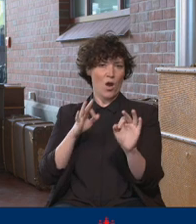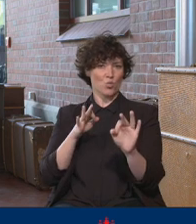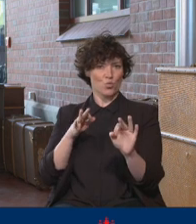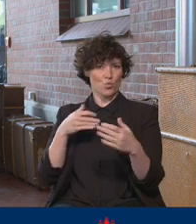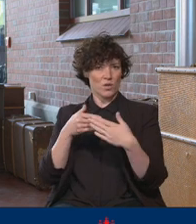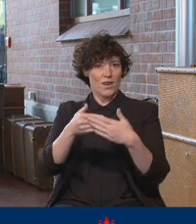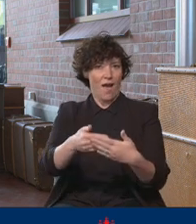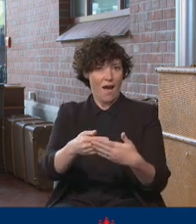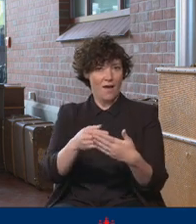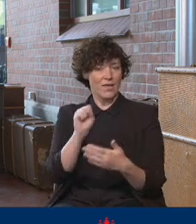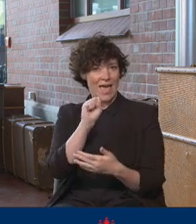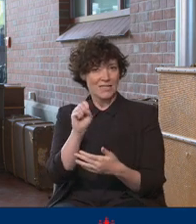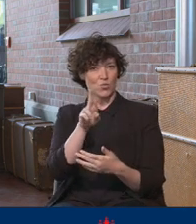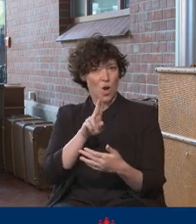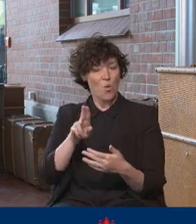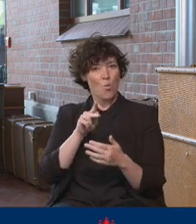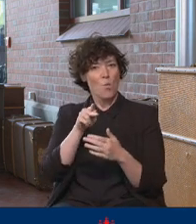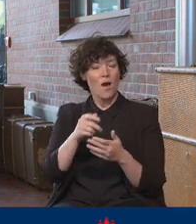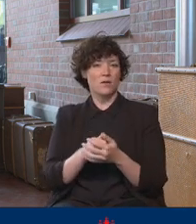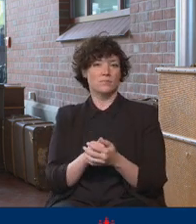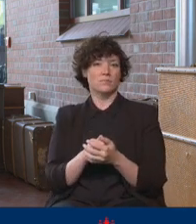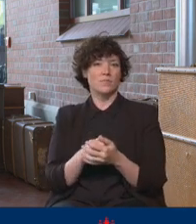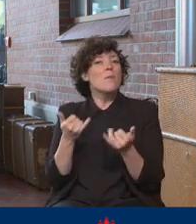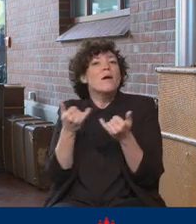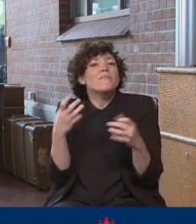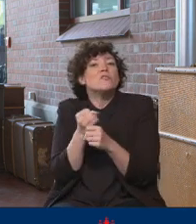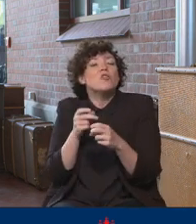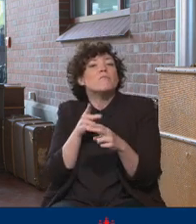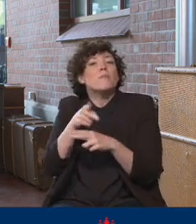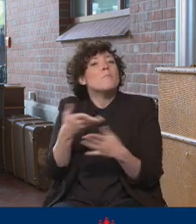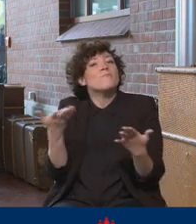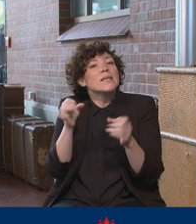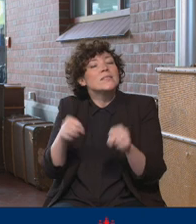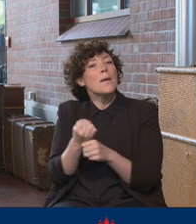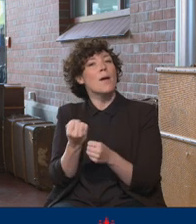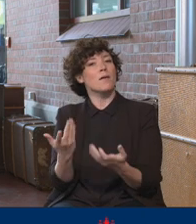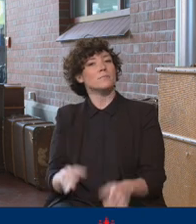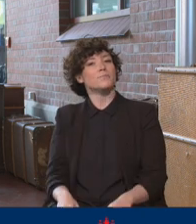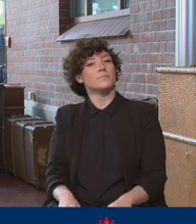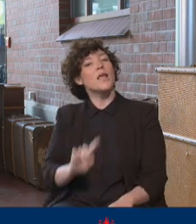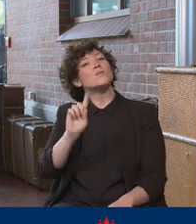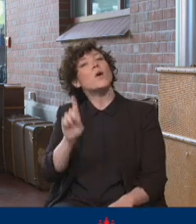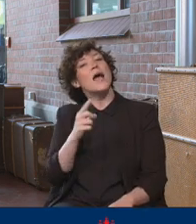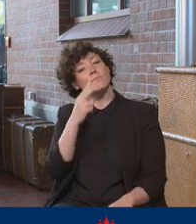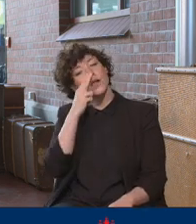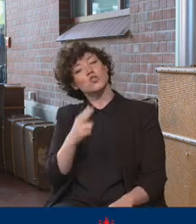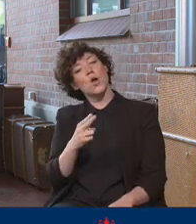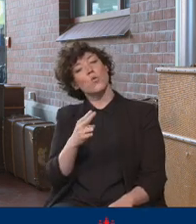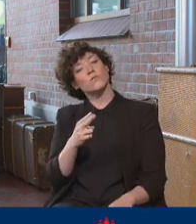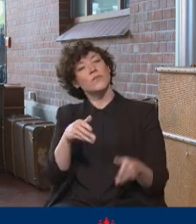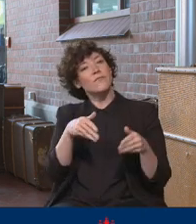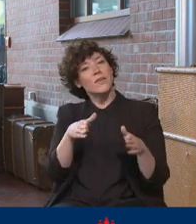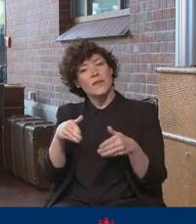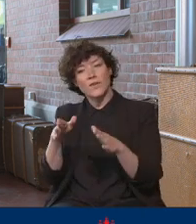hier entstanden und wie kommt man dahin was kann man da machen da gucken wir noch einmal die bestehenden wegebeziehungen an